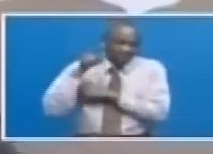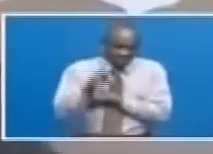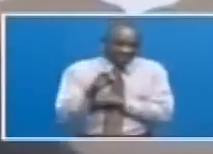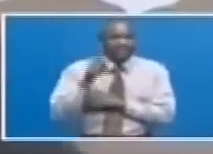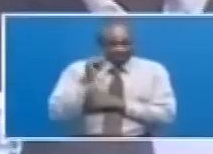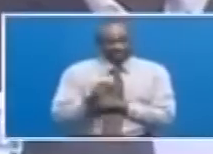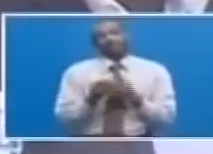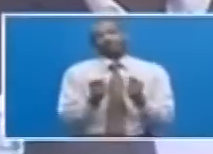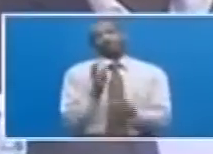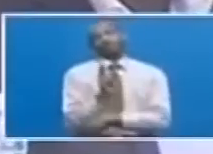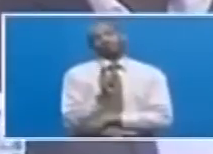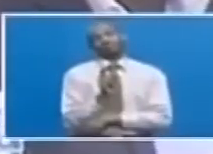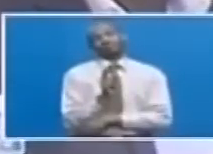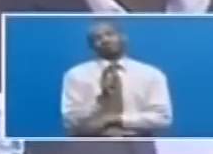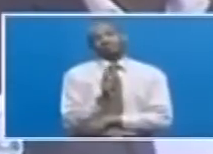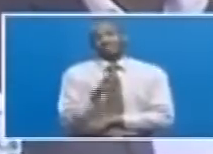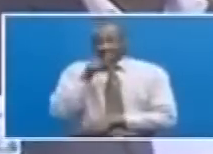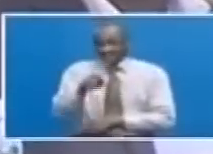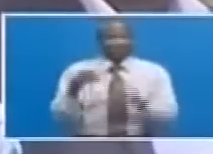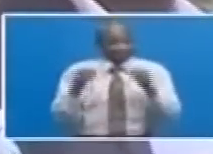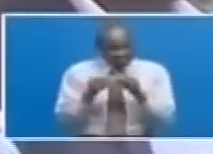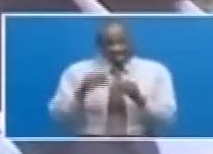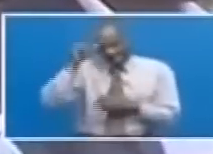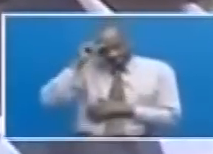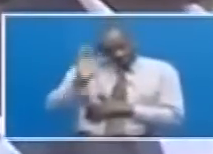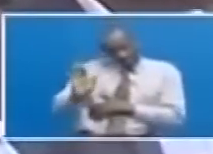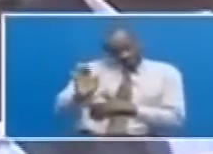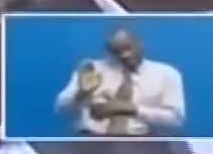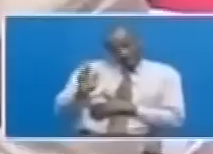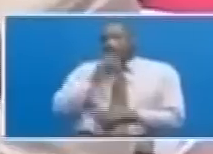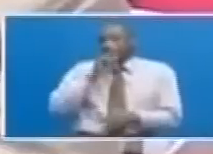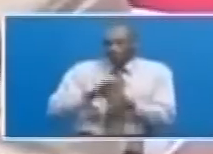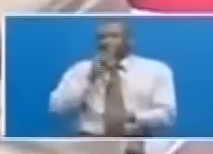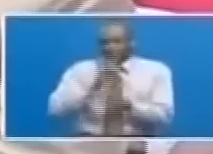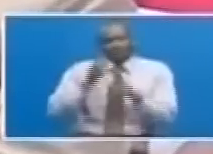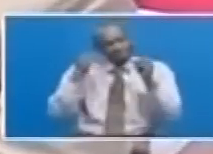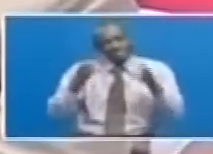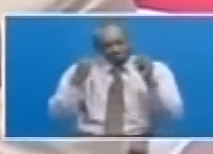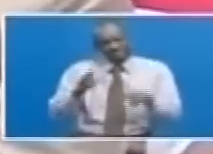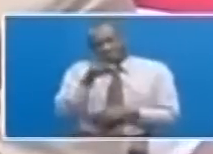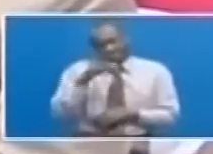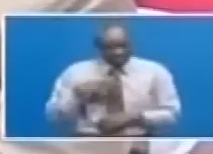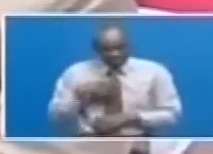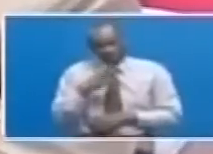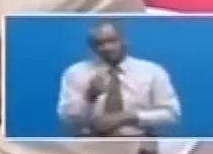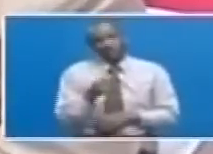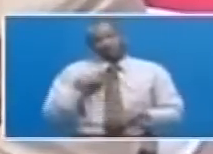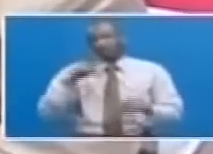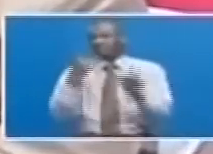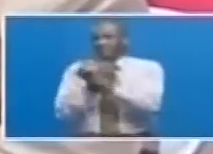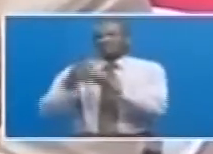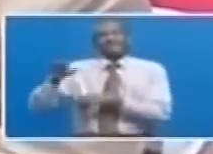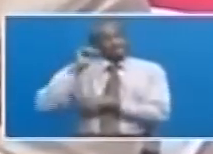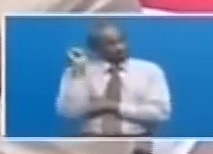be dealt with. Katika hafla hii serikali imeonekana kuahidi matunda mengi kwa mashujaa hao waliotoka kutoka kila pembe ya